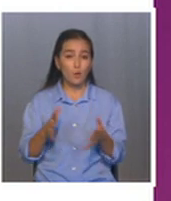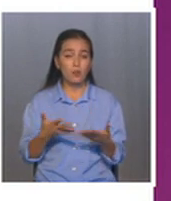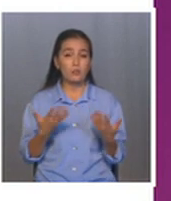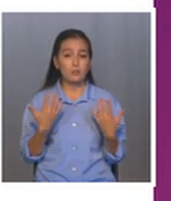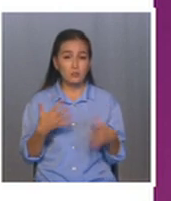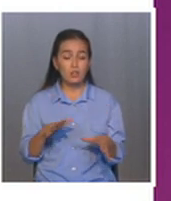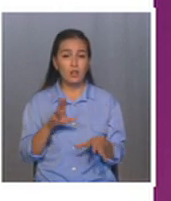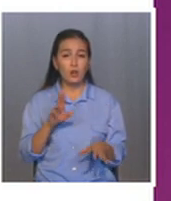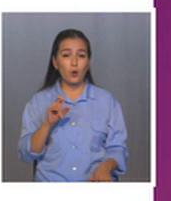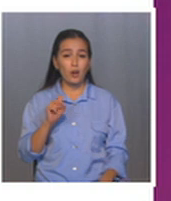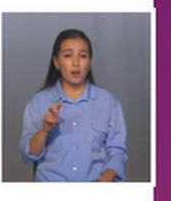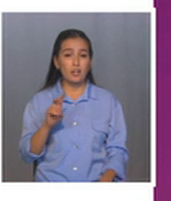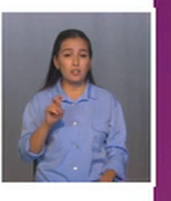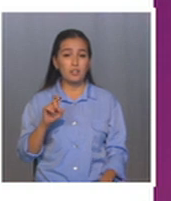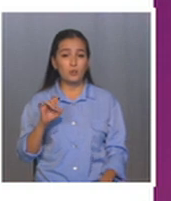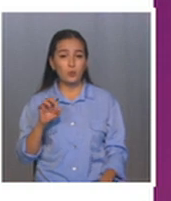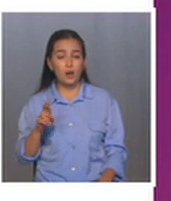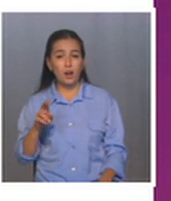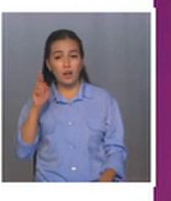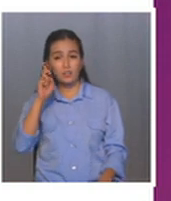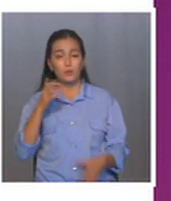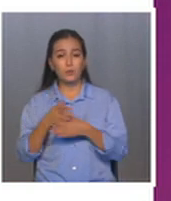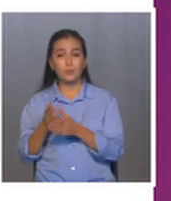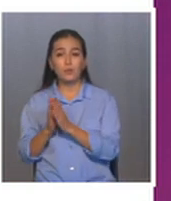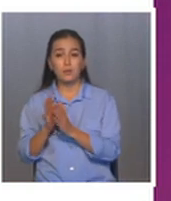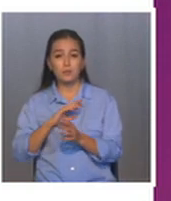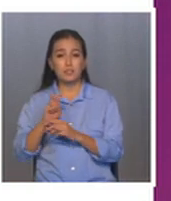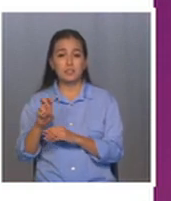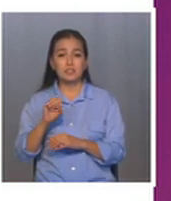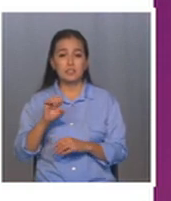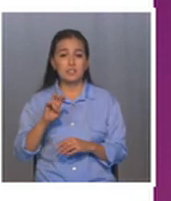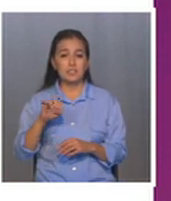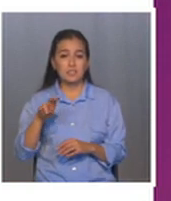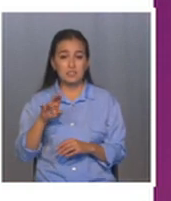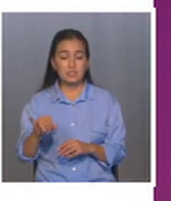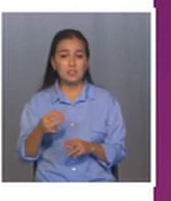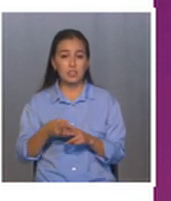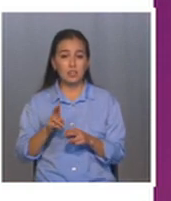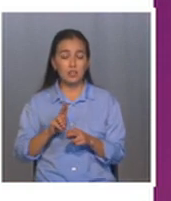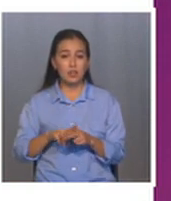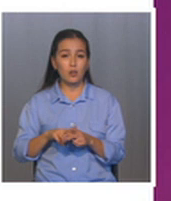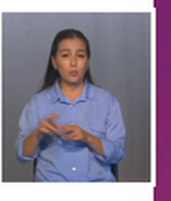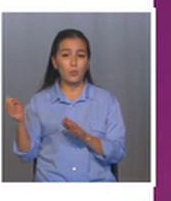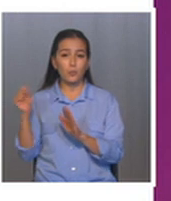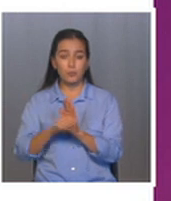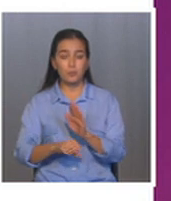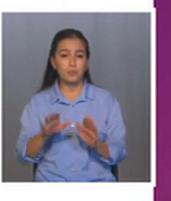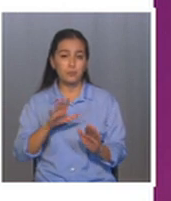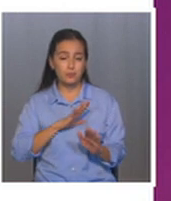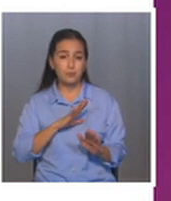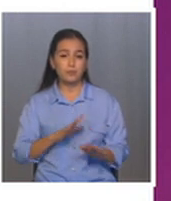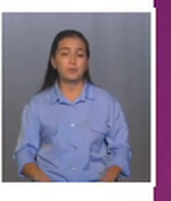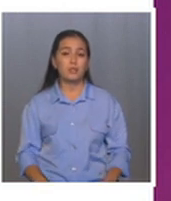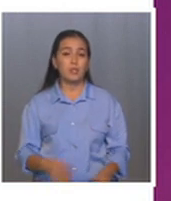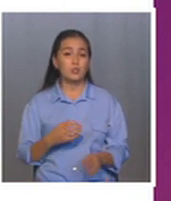Хиуа хандарынан көмек сұрап барған Саржан мен Есенгелді Бегдербек қолынан қапыда қаза болады.